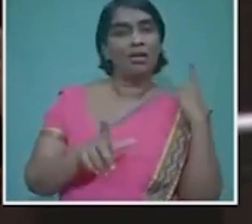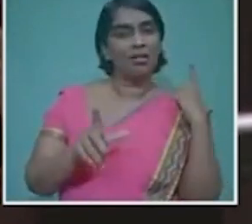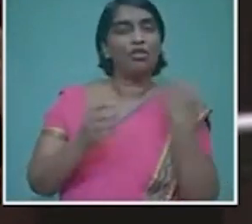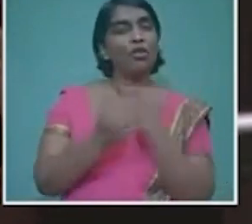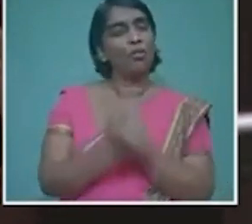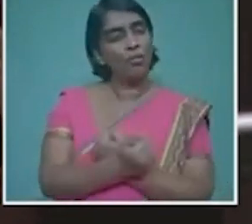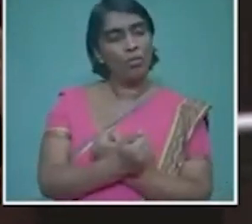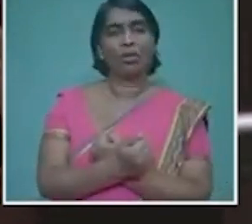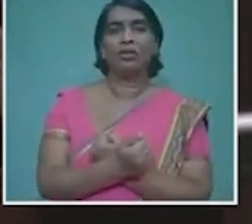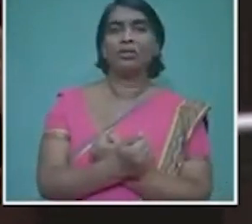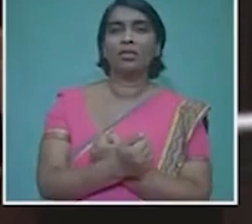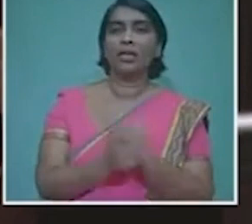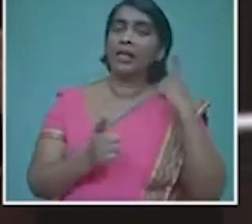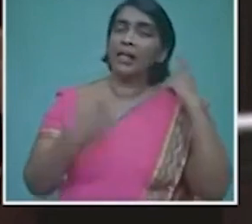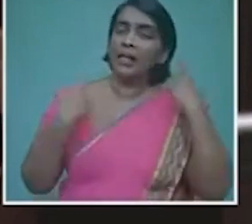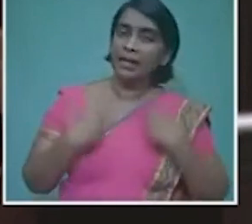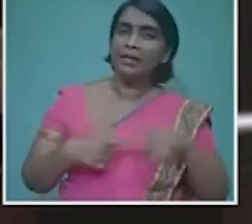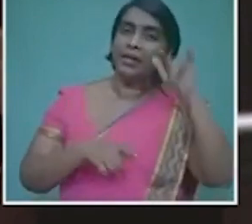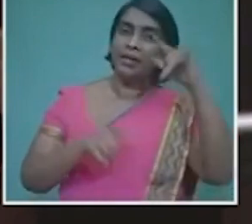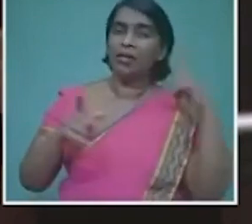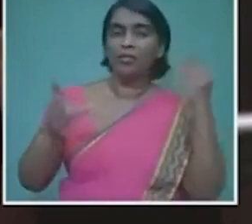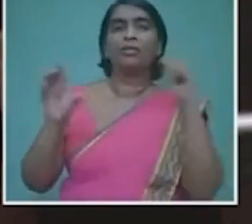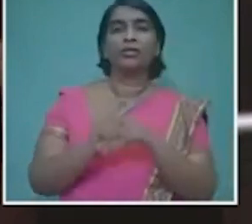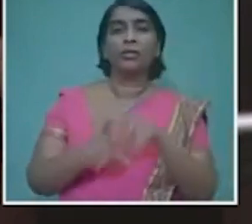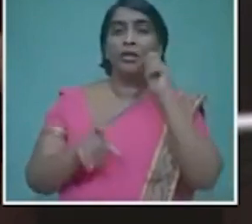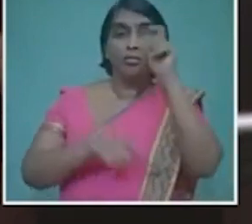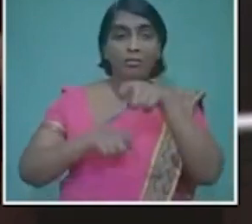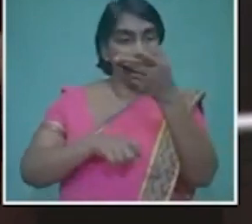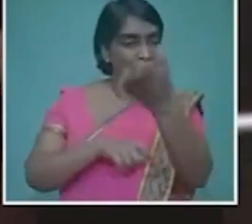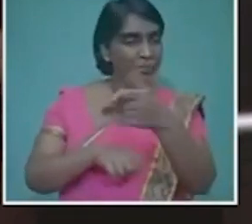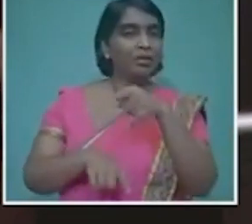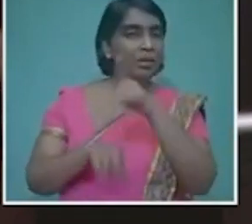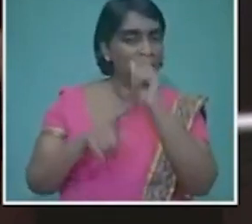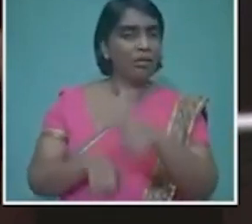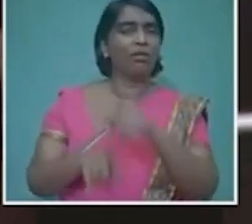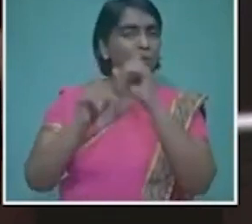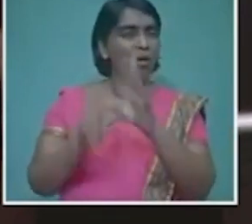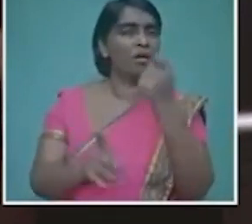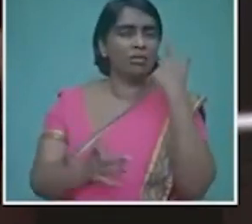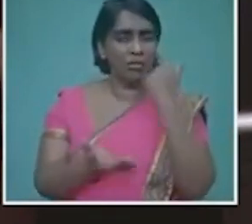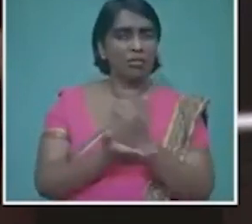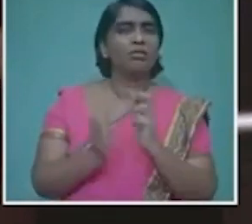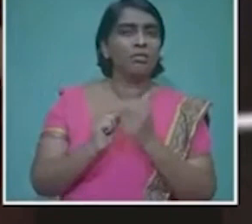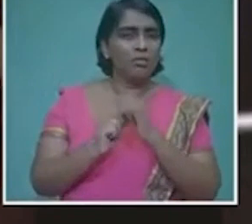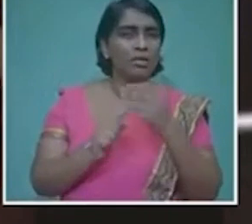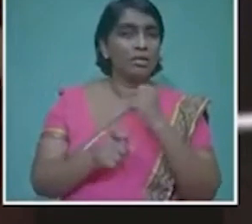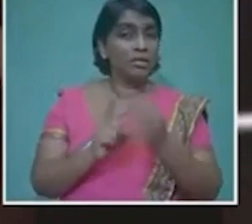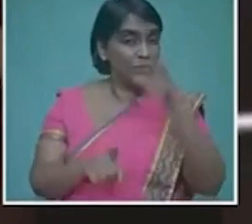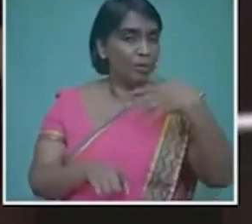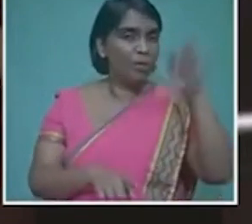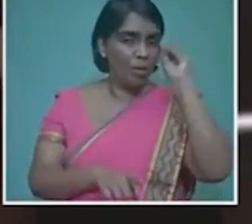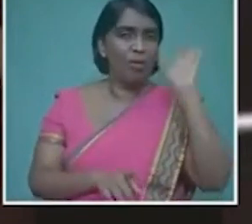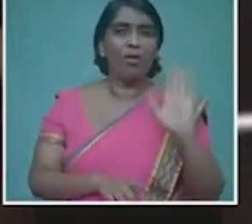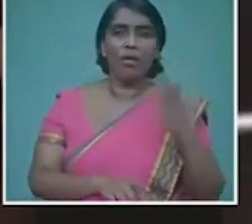என்பதை ஜனாதிபதி விளங்கிக் கொள்ள வேண்டும். இராணுவத்தை கொண்டு போராட்டத்தை அடக்க வேண்டுமாயின் ஜனாதிபதி இந்தியா சீனா ஆகிய